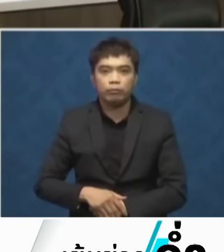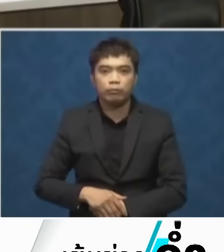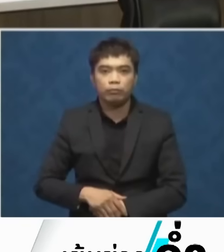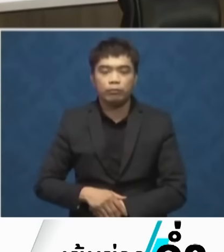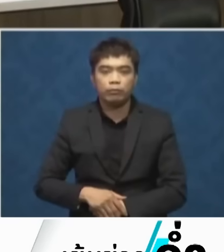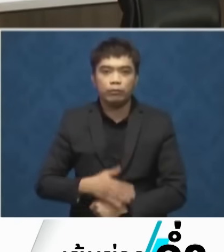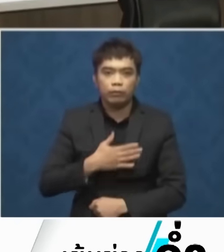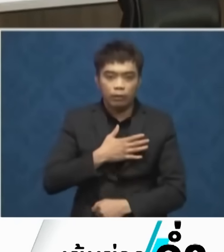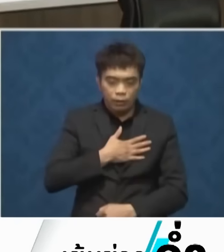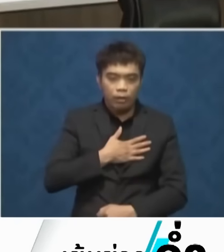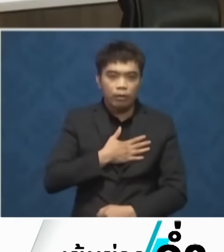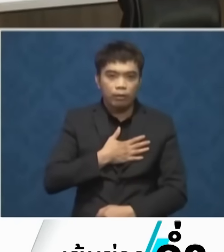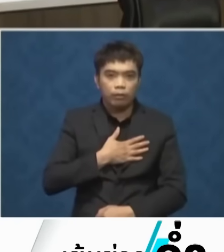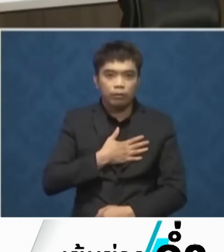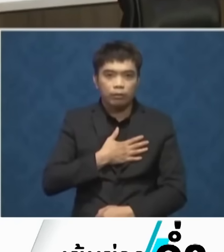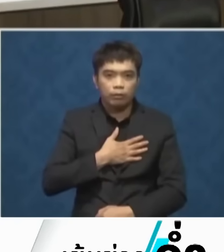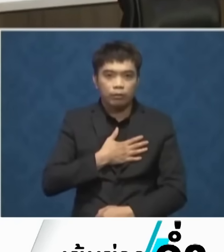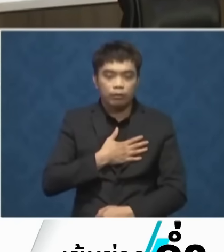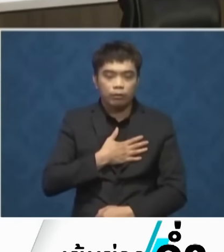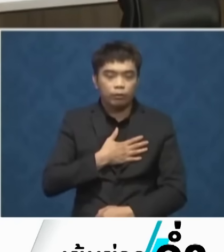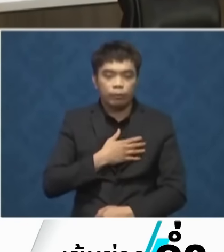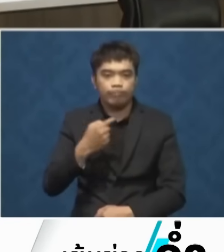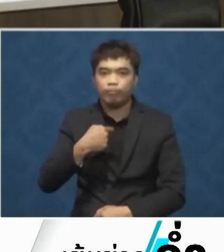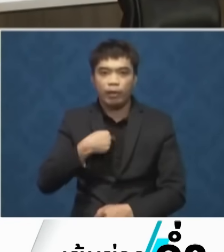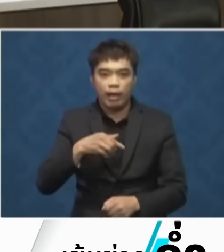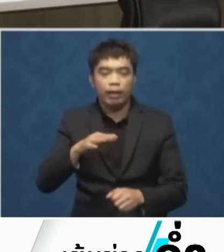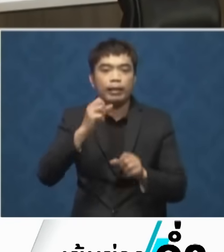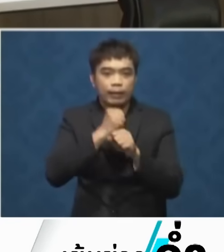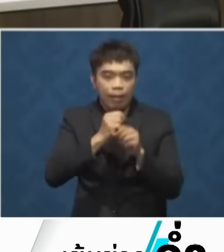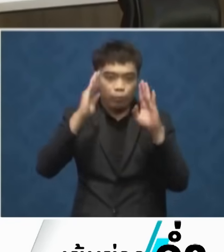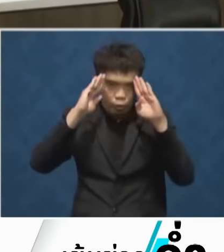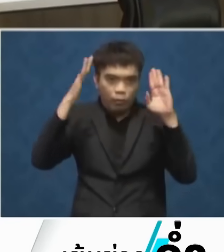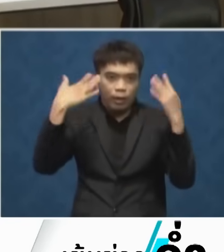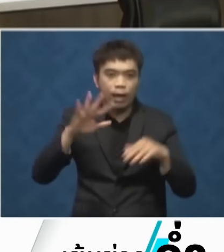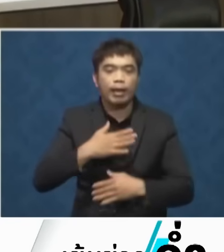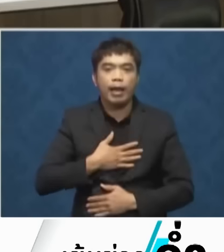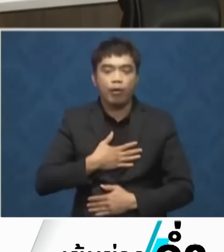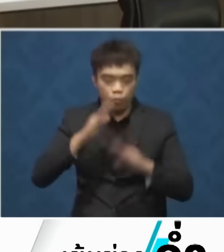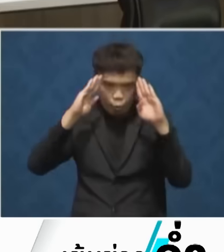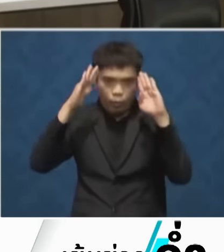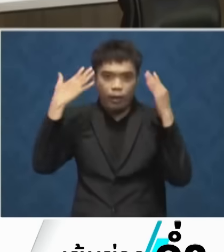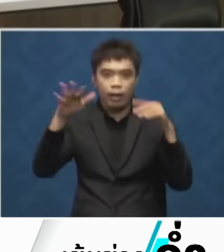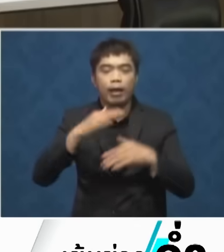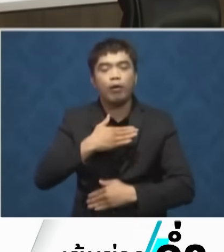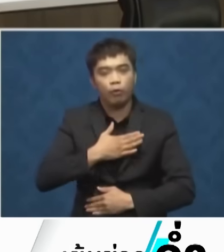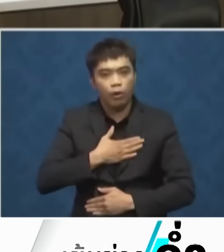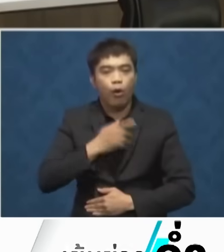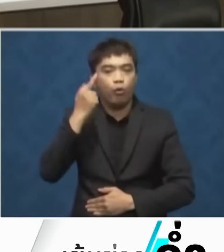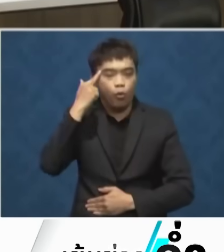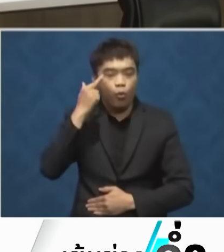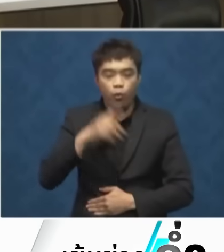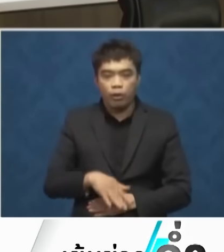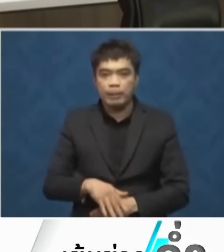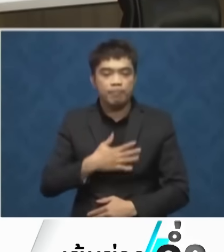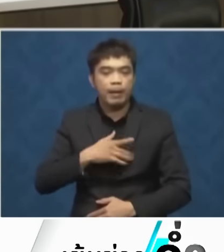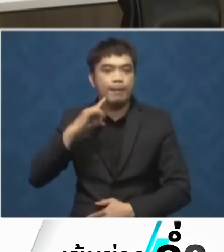ประชาชนเราเอาหัวชนฝามาแล้วเจ็บครับเราเกิดก่อนเรามีประสบการณ์ครับแล้วเราจะเอาหัวไปชน